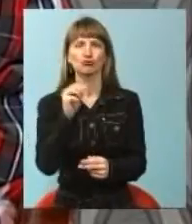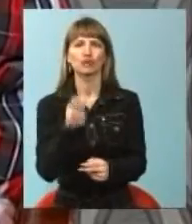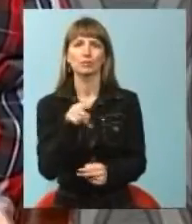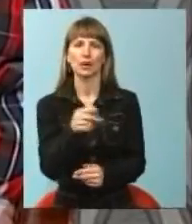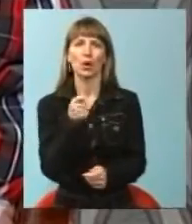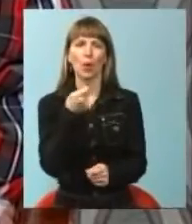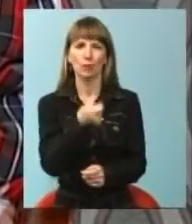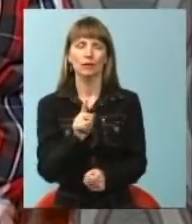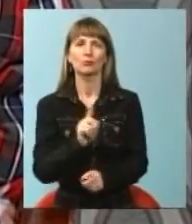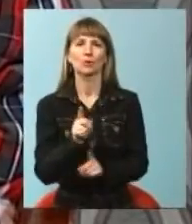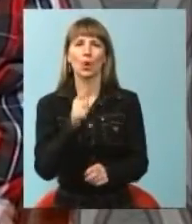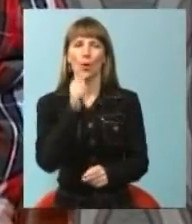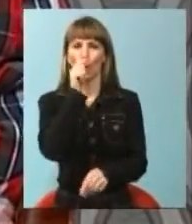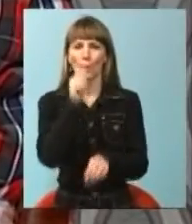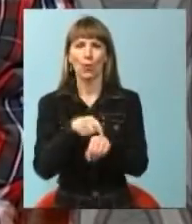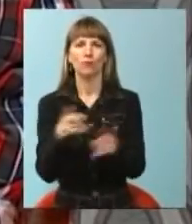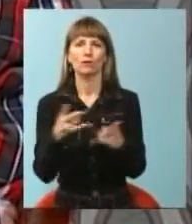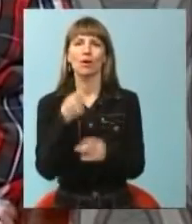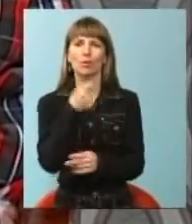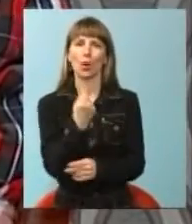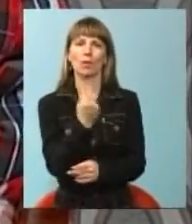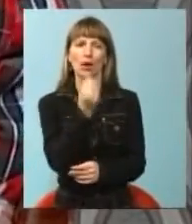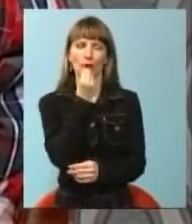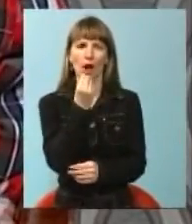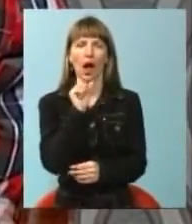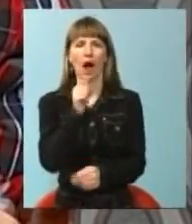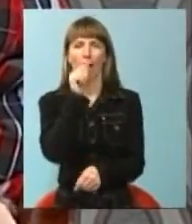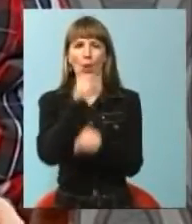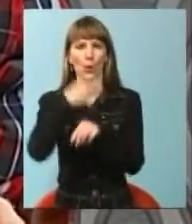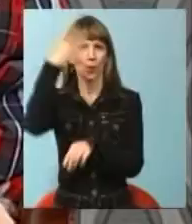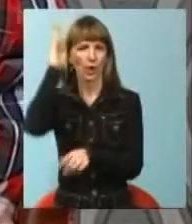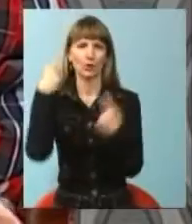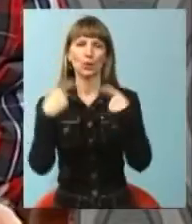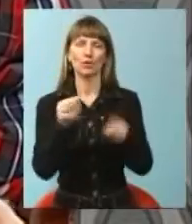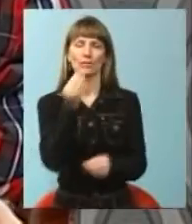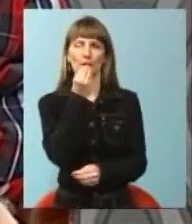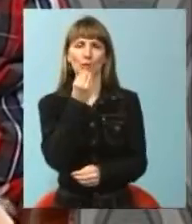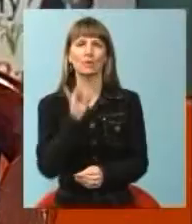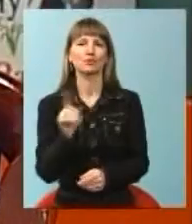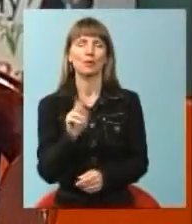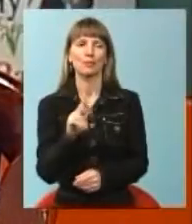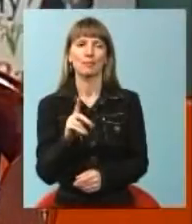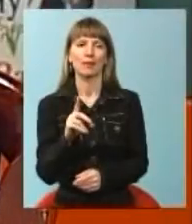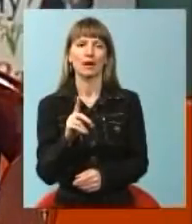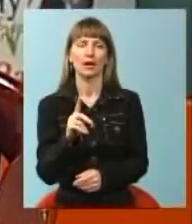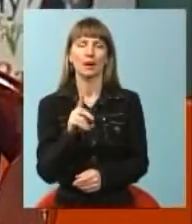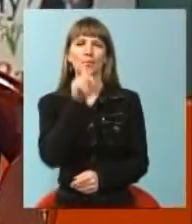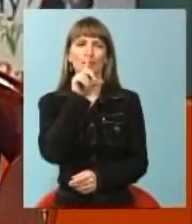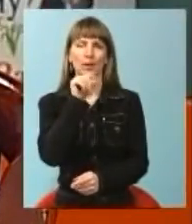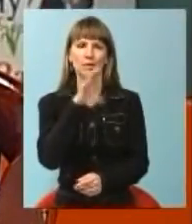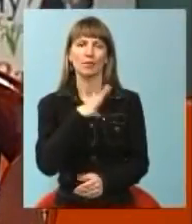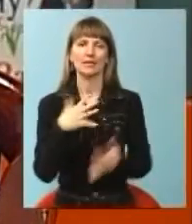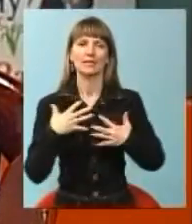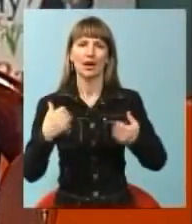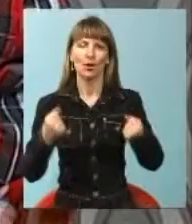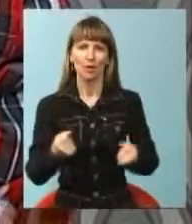годувати. Тому що курей треба годувати одним кормом, півників іншим кормом. Ну і щоб тваринки були і здоровими, і міцними, щоб півник